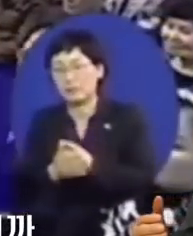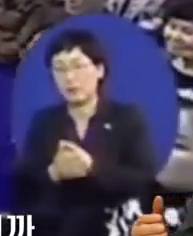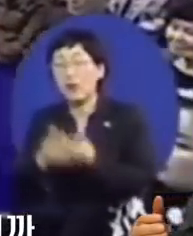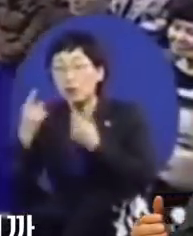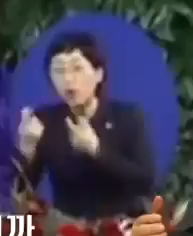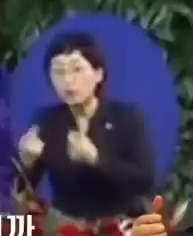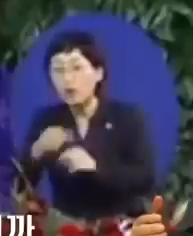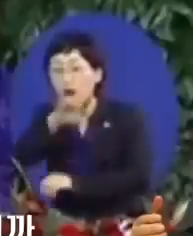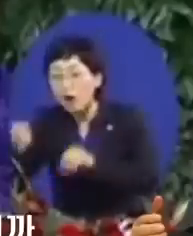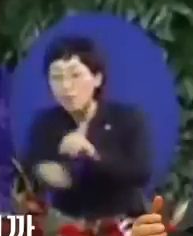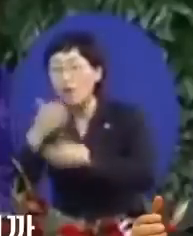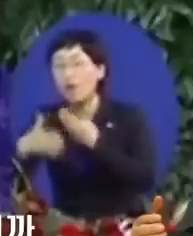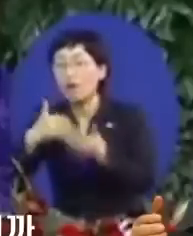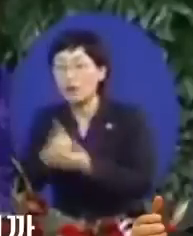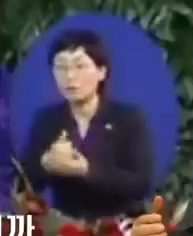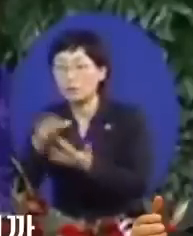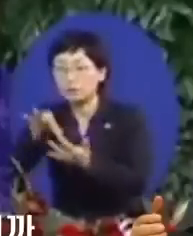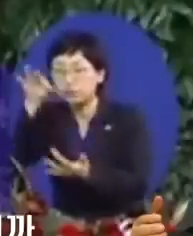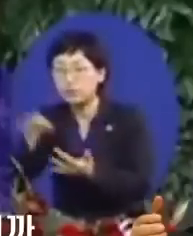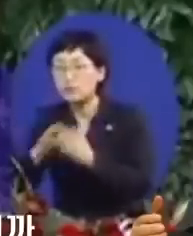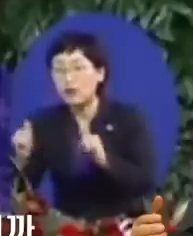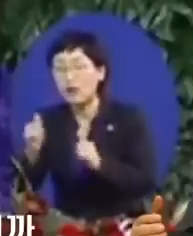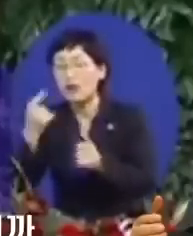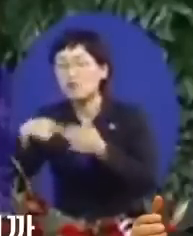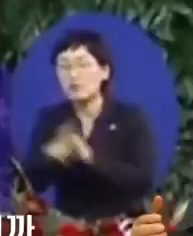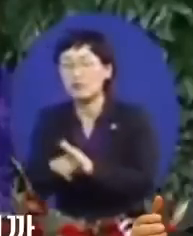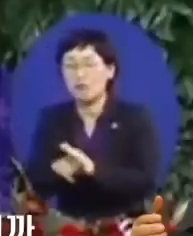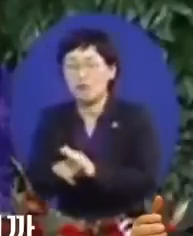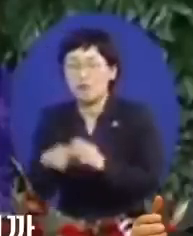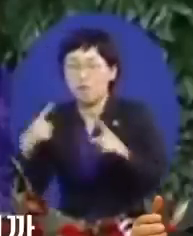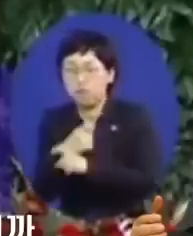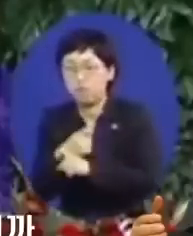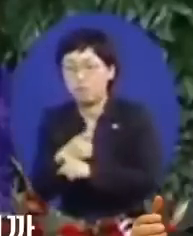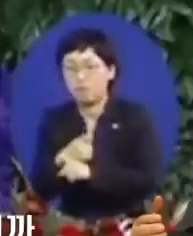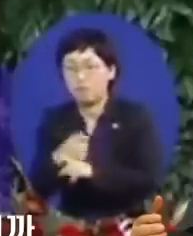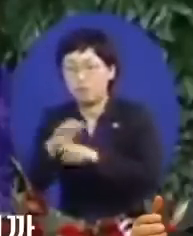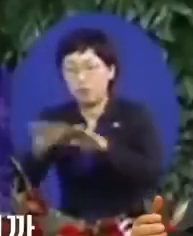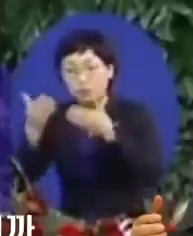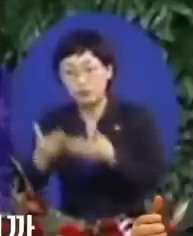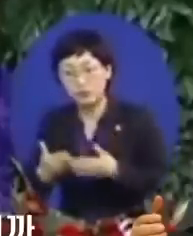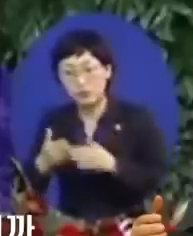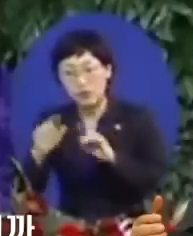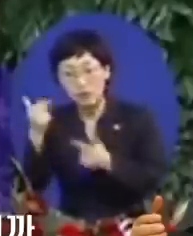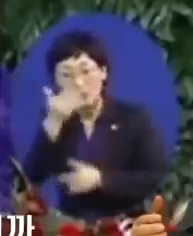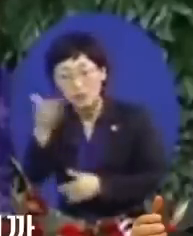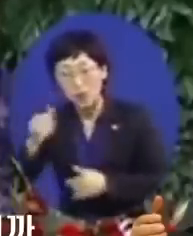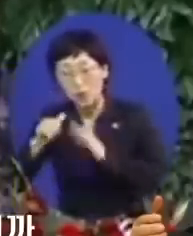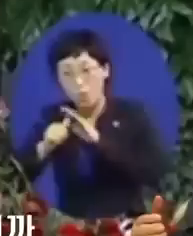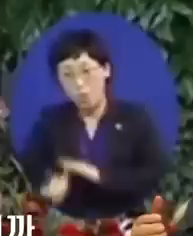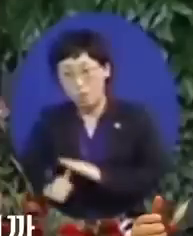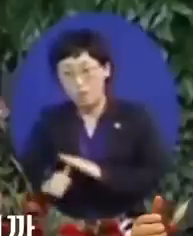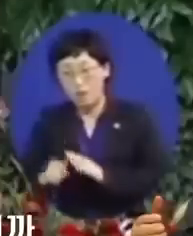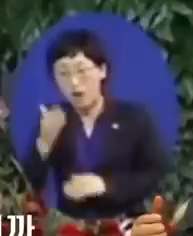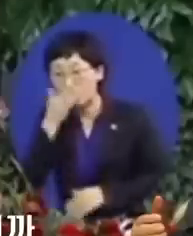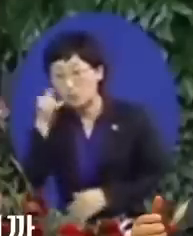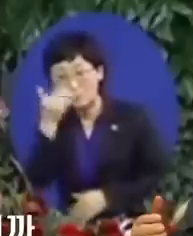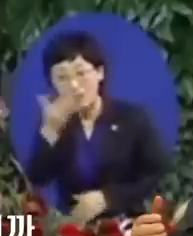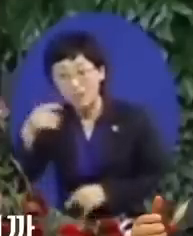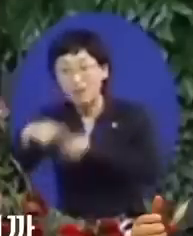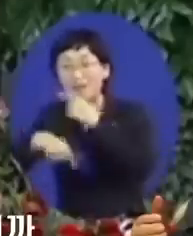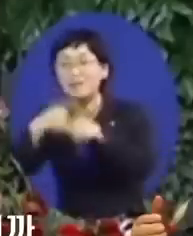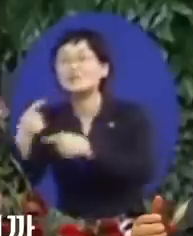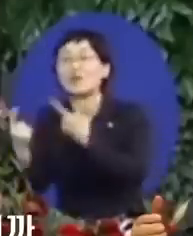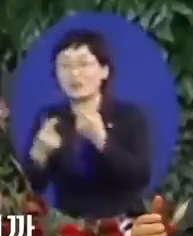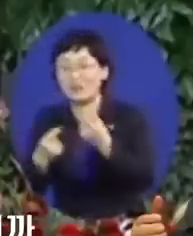밤낮 부르짖는 택하신 자들의 원한을 풀어주지 아니하시겠느냐, 그들에게 오래 참으시겠느냐. 여기에 한번 따라 말씀하십시오.